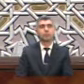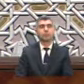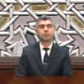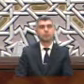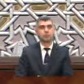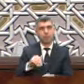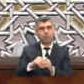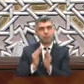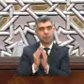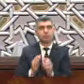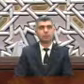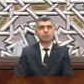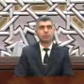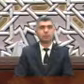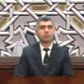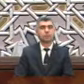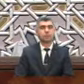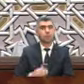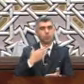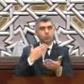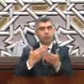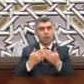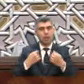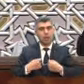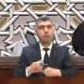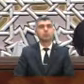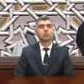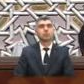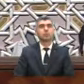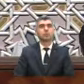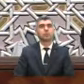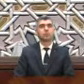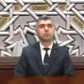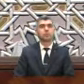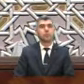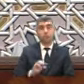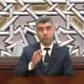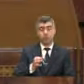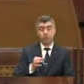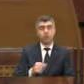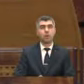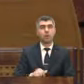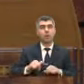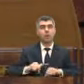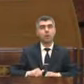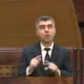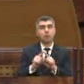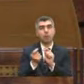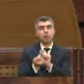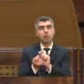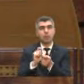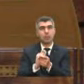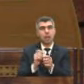النائبه تفضلوا. شكرا السيد الرئيس. صحيح سيد الوزير ان التحول الرقمي